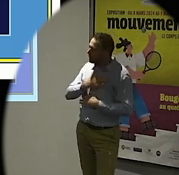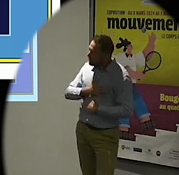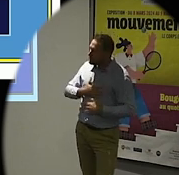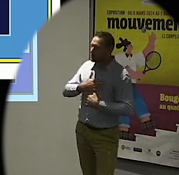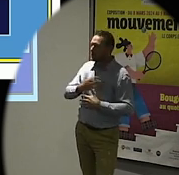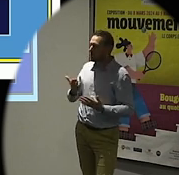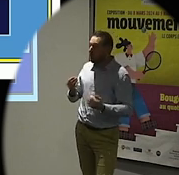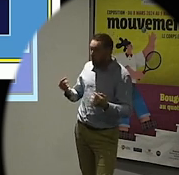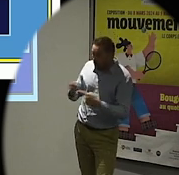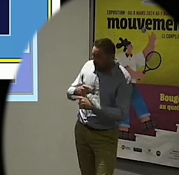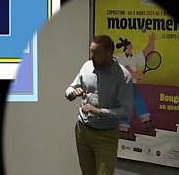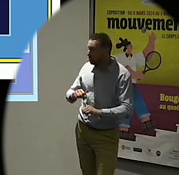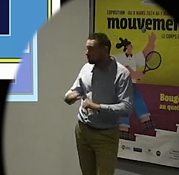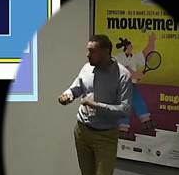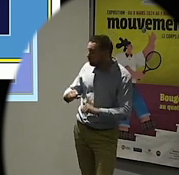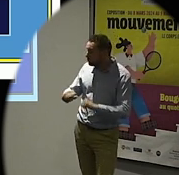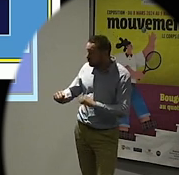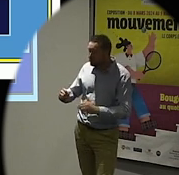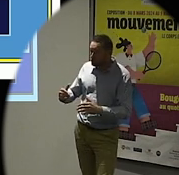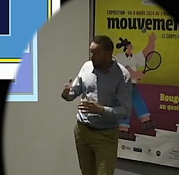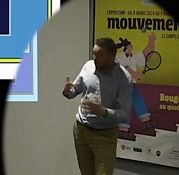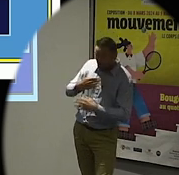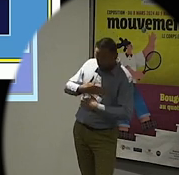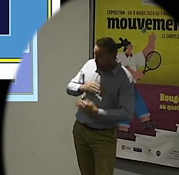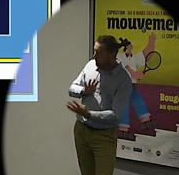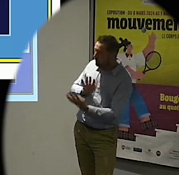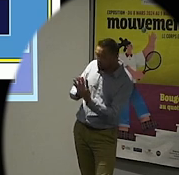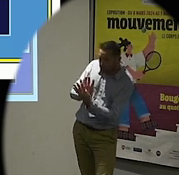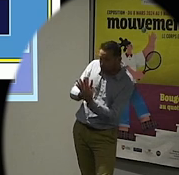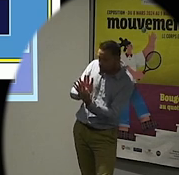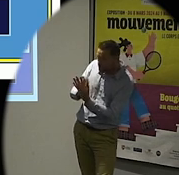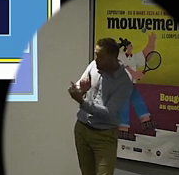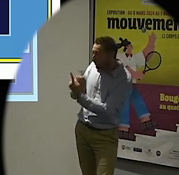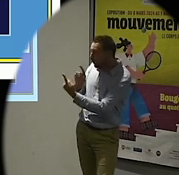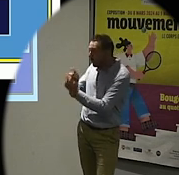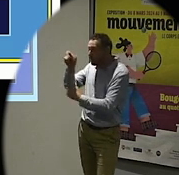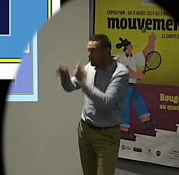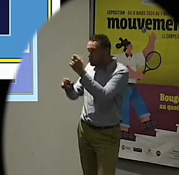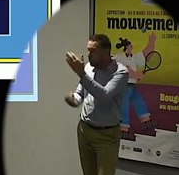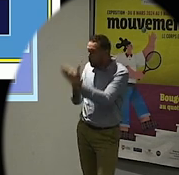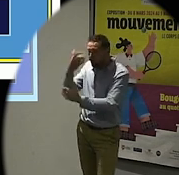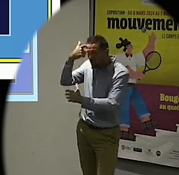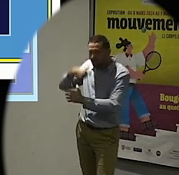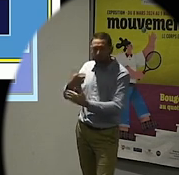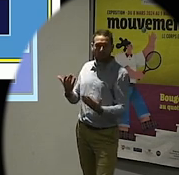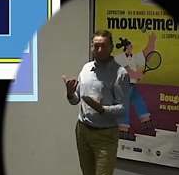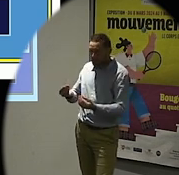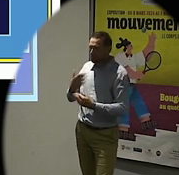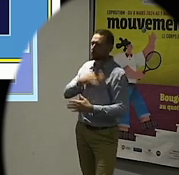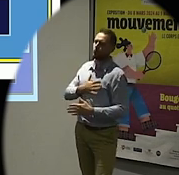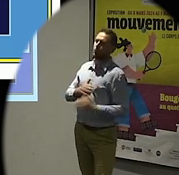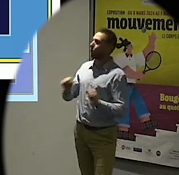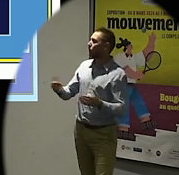à bouger, le plaisir de rencontrer, le plaisir juste d'être, en fait, c'est ce qu'on essaye de souligner